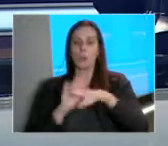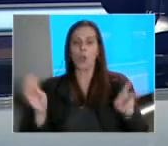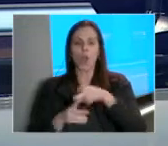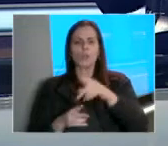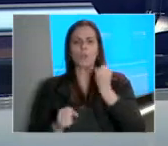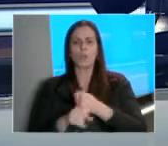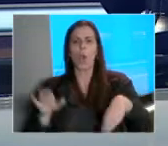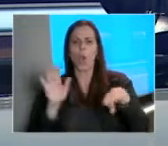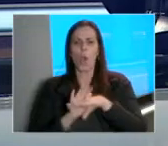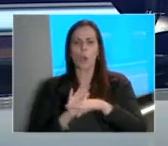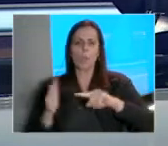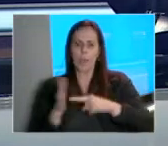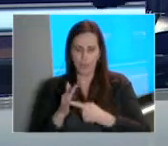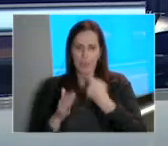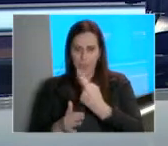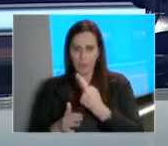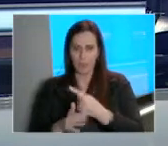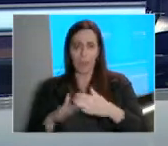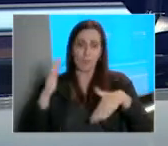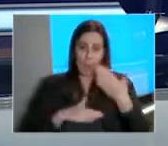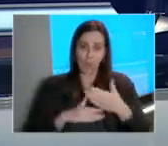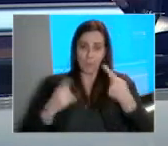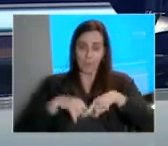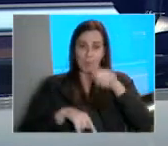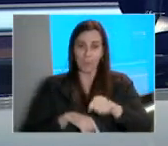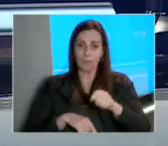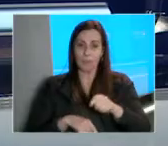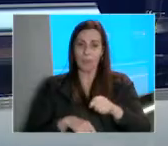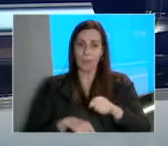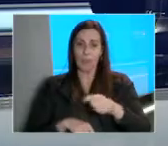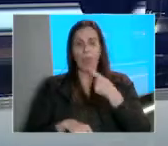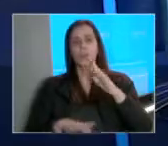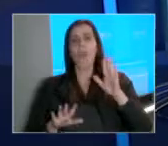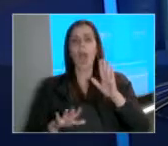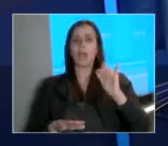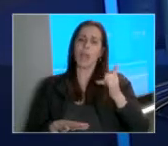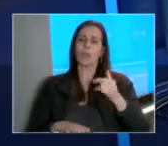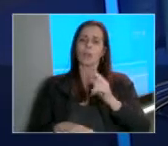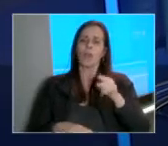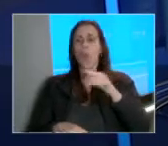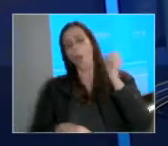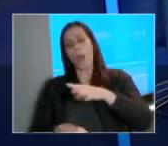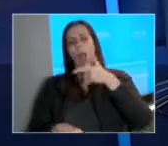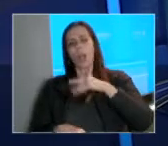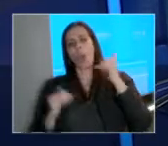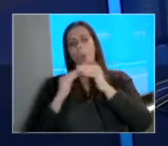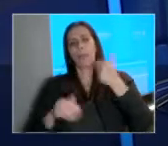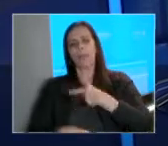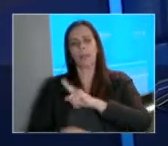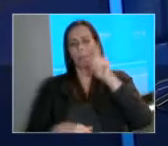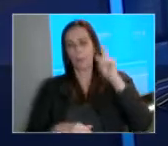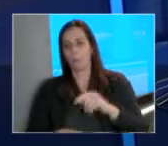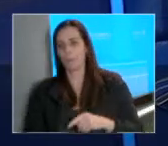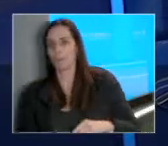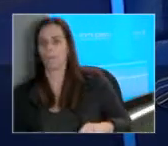יכול להיות שהם יחוקקו חוק בכוונה מסוימת, ואחר כך בוועדת הכנסת יגידו, אה, לא, לא, אז לא מתאים לי לביבי,